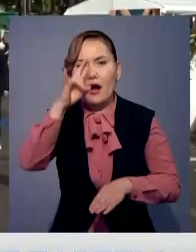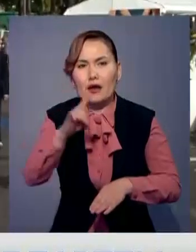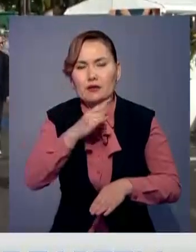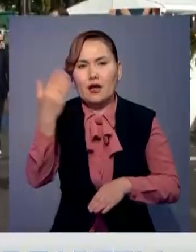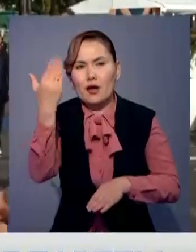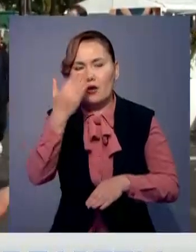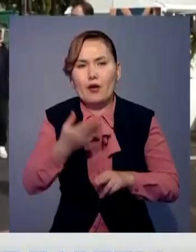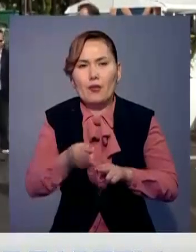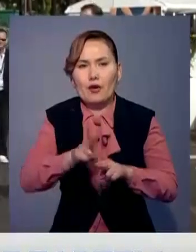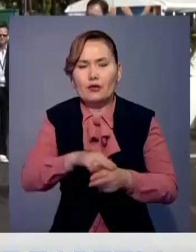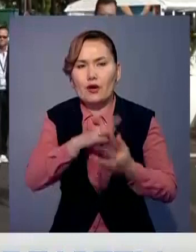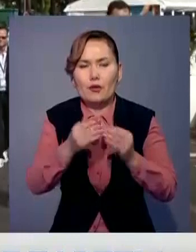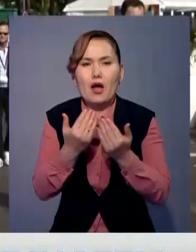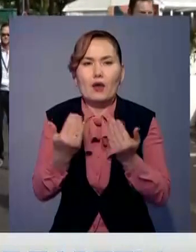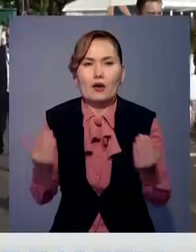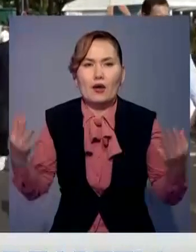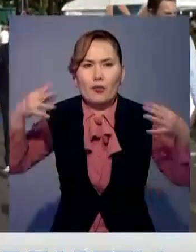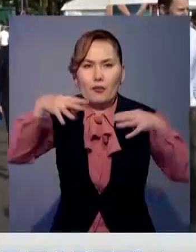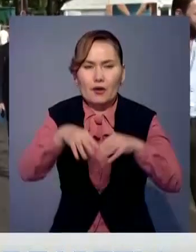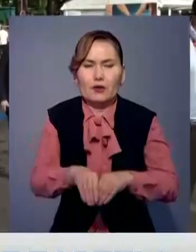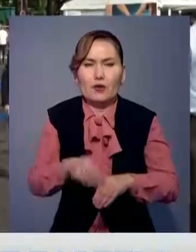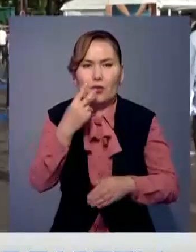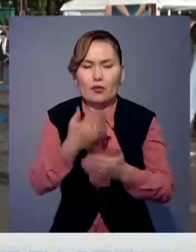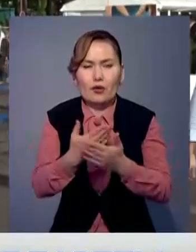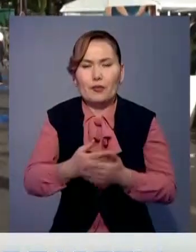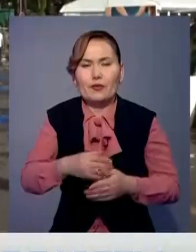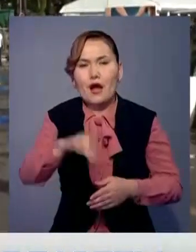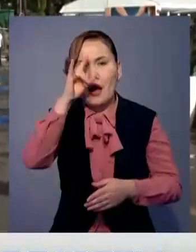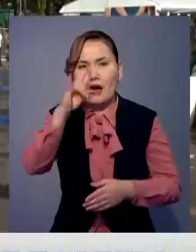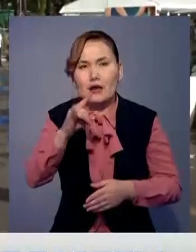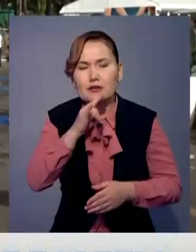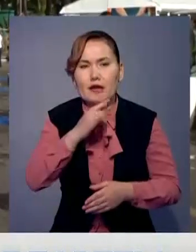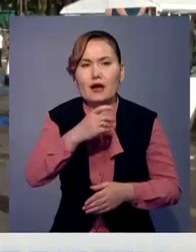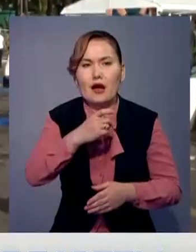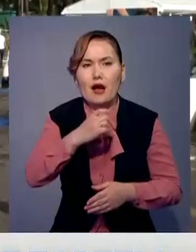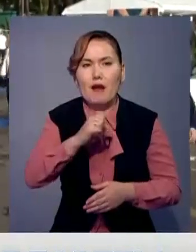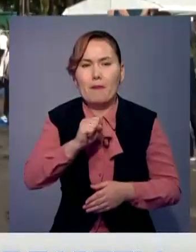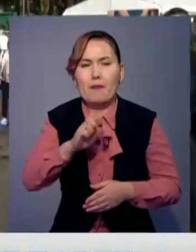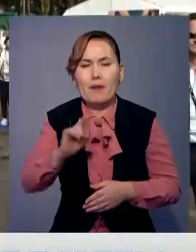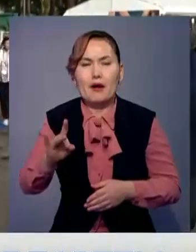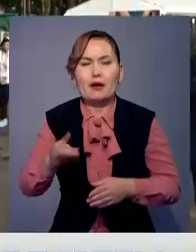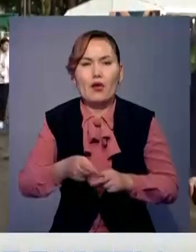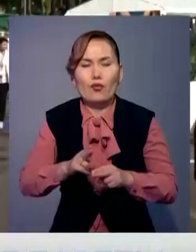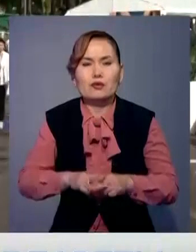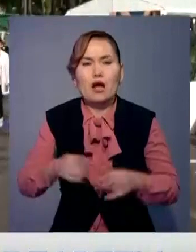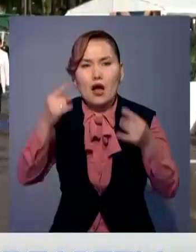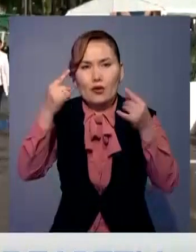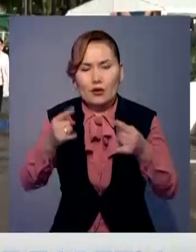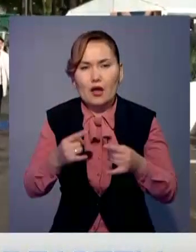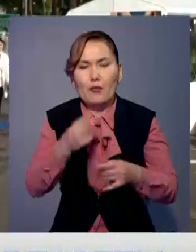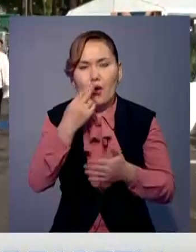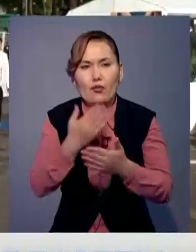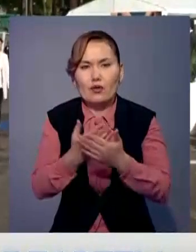өнімдердің барлығын бір стендке біріктіру керек. Өйткені Қазақстан, хабар агенттігі деген жазуларға назар аударғандар көп. Көбісі